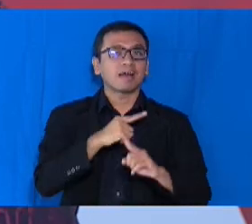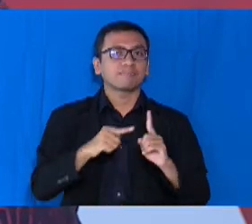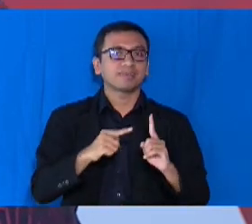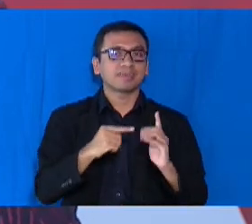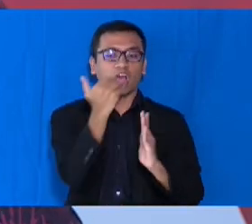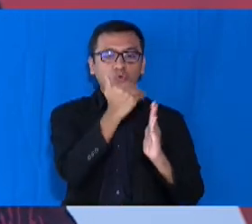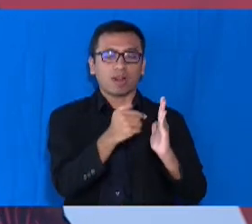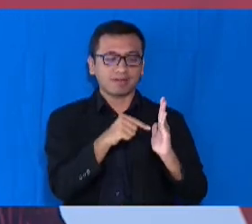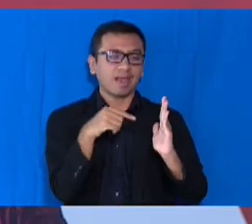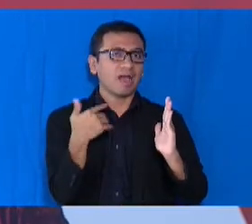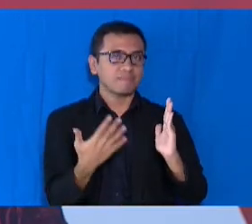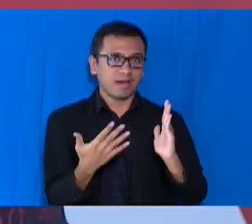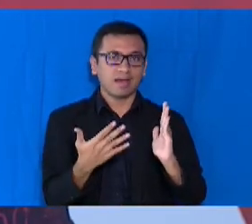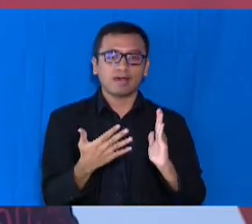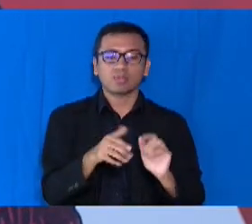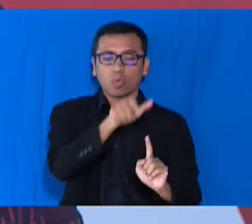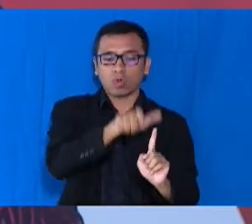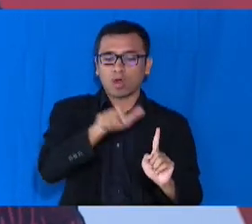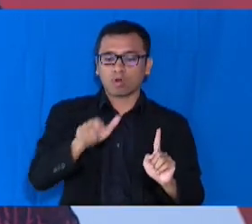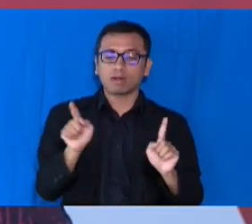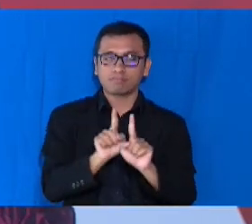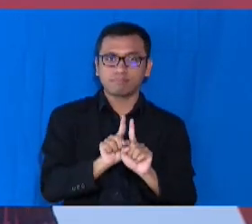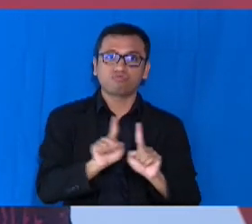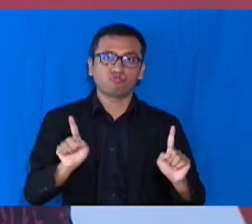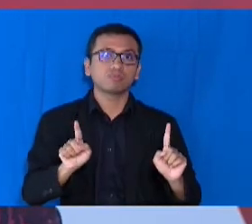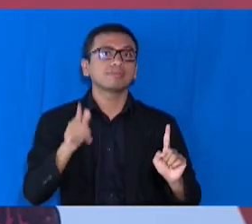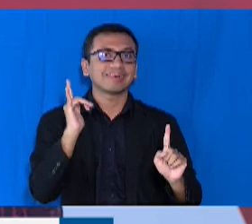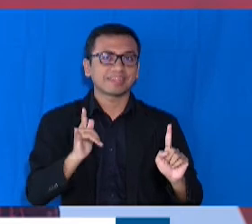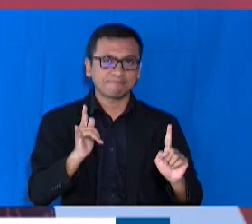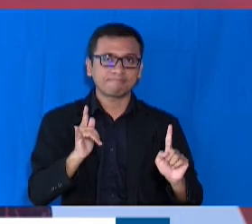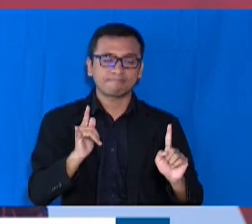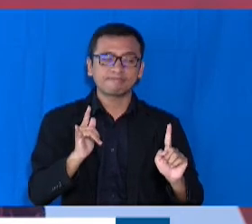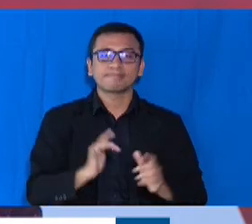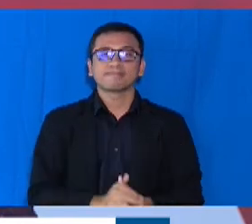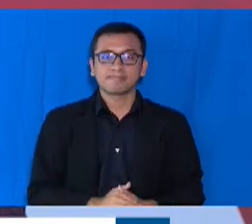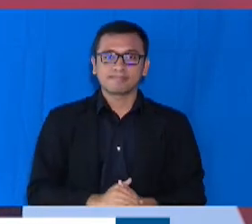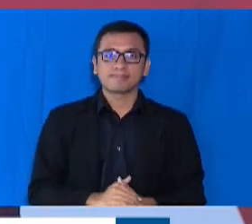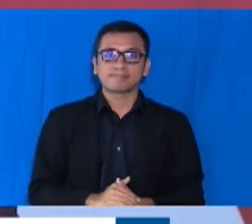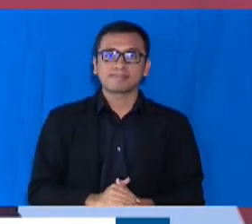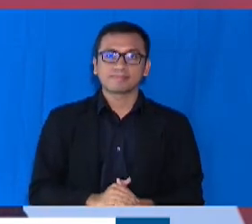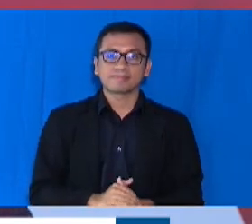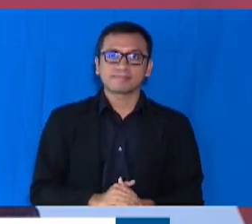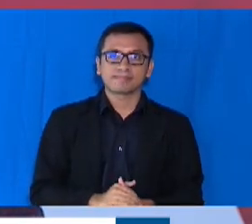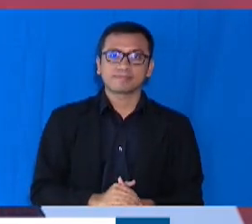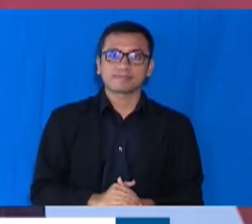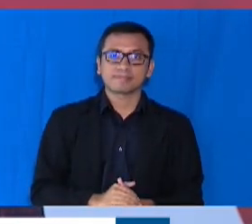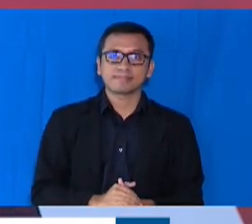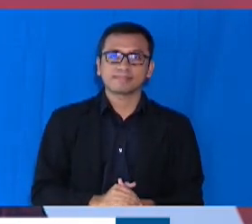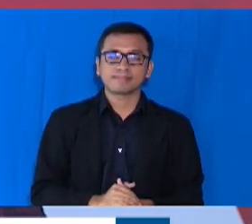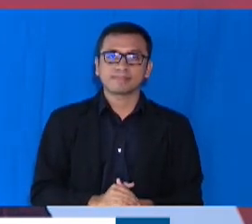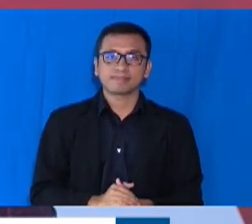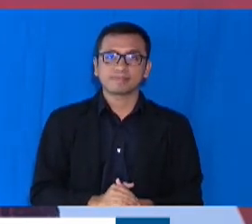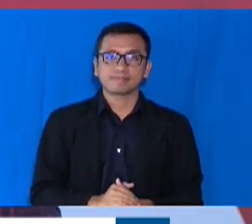ada di rumah, sekaligus juga bisa mencegah